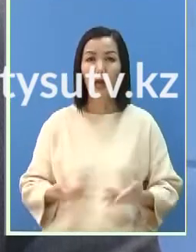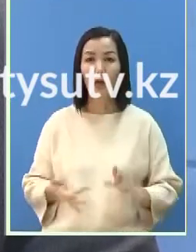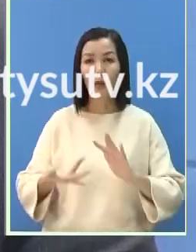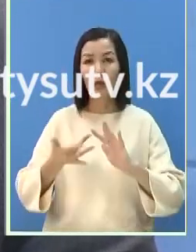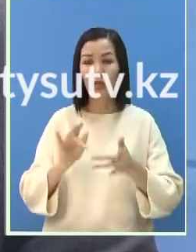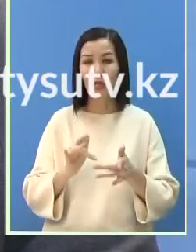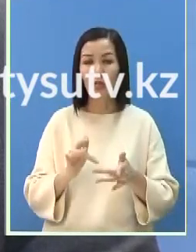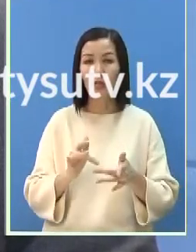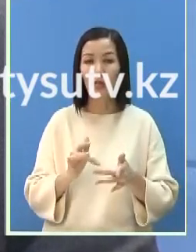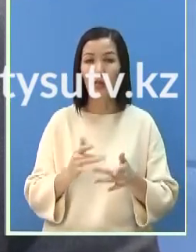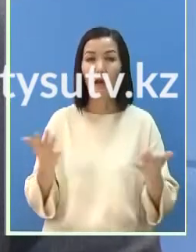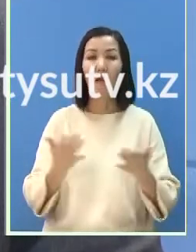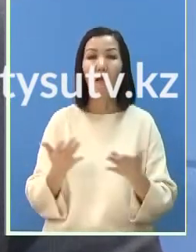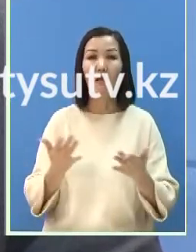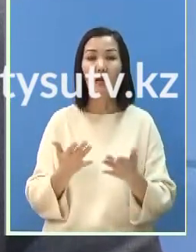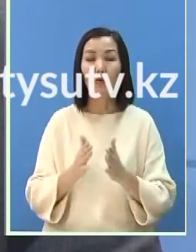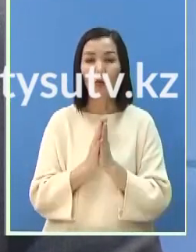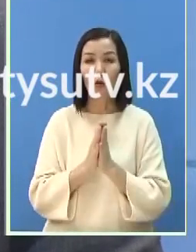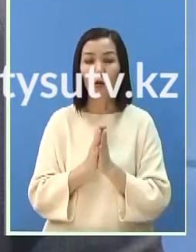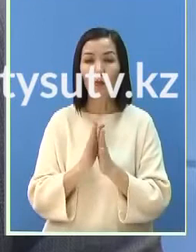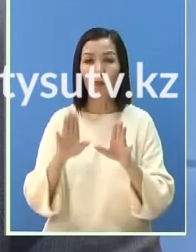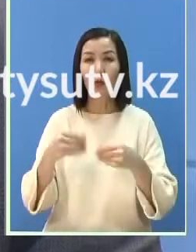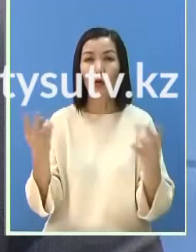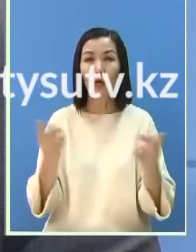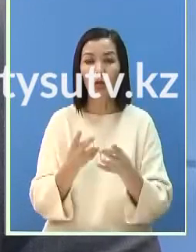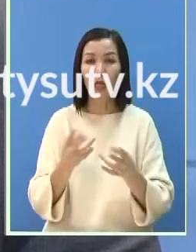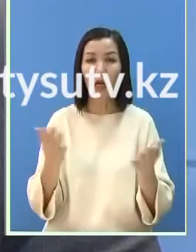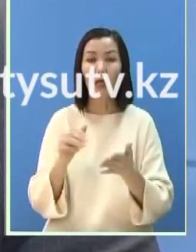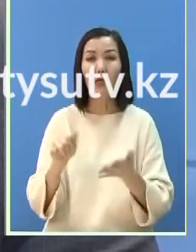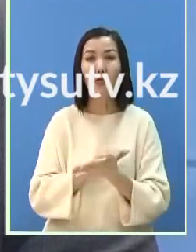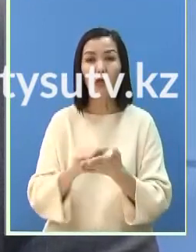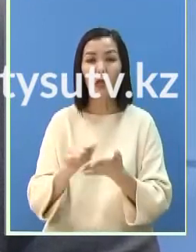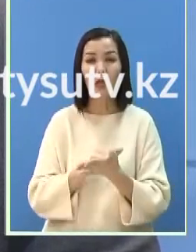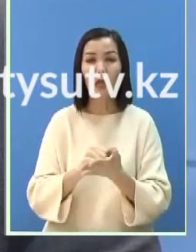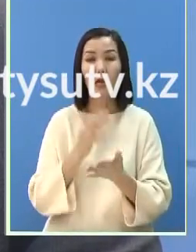желілерде қалай өтінім беру керек екендігі, қандай құжаттар керек екендігі